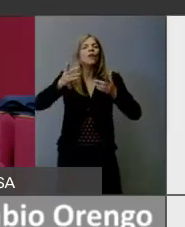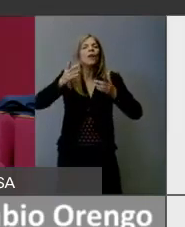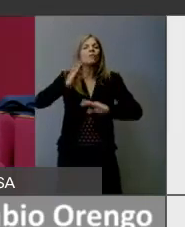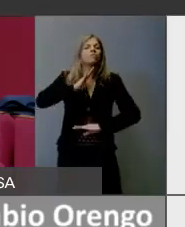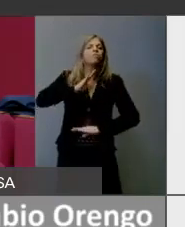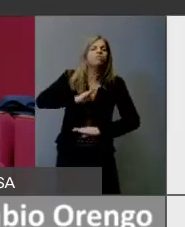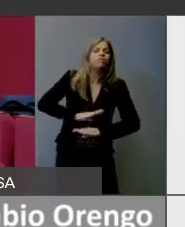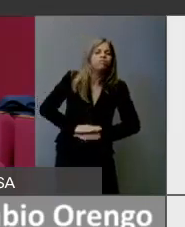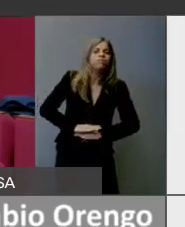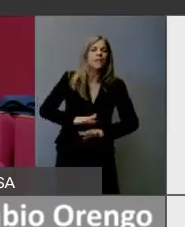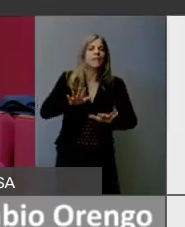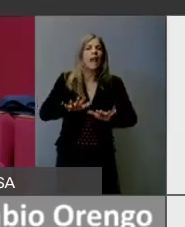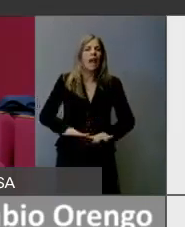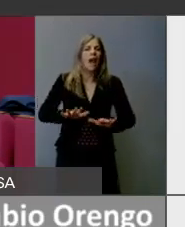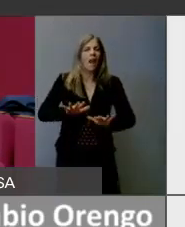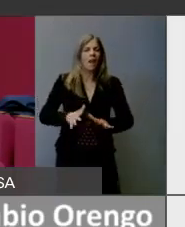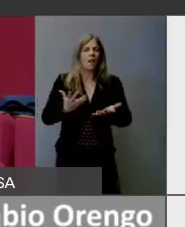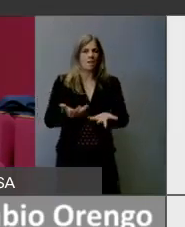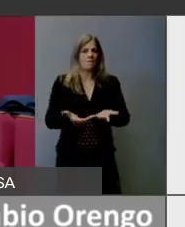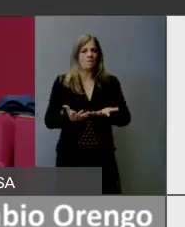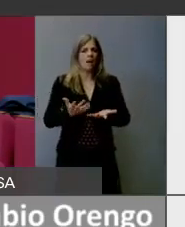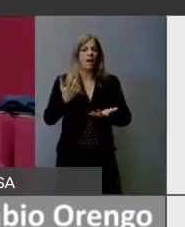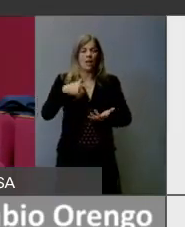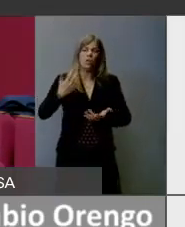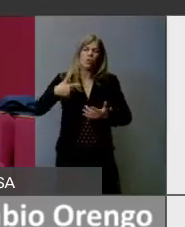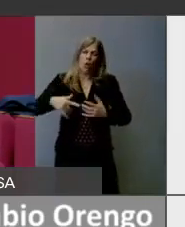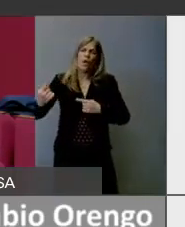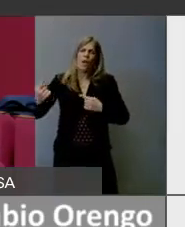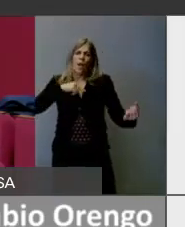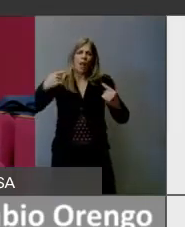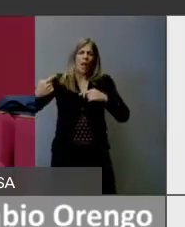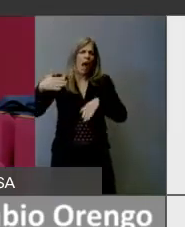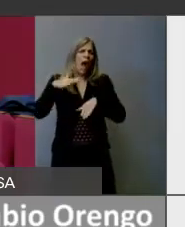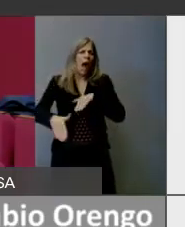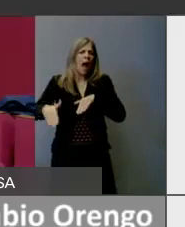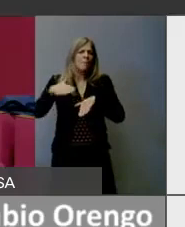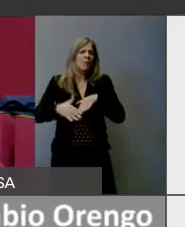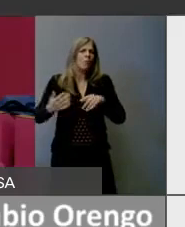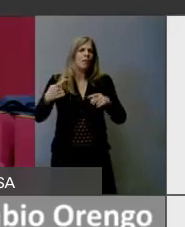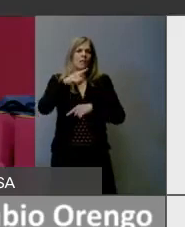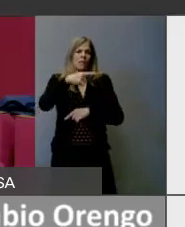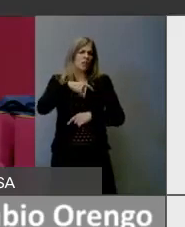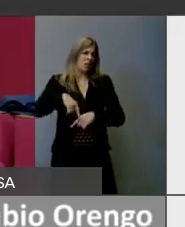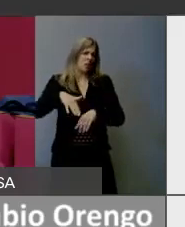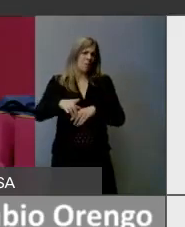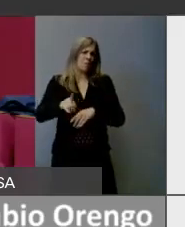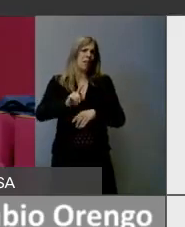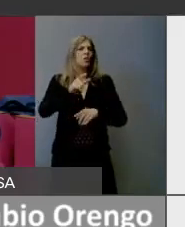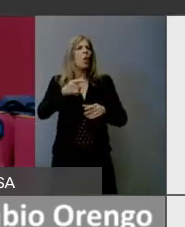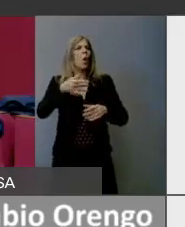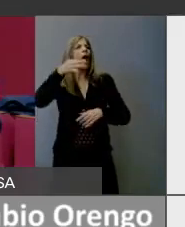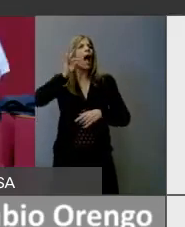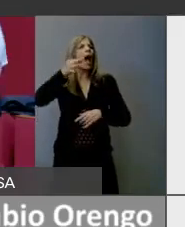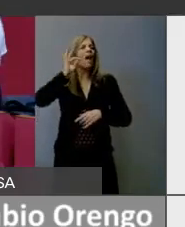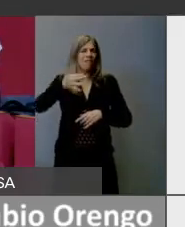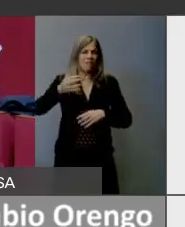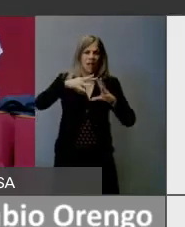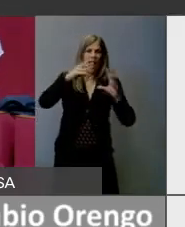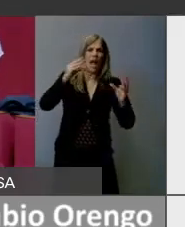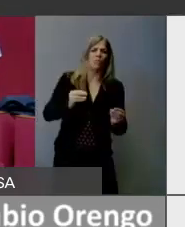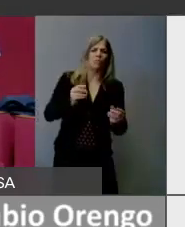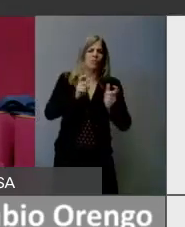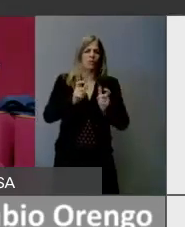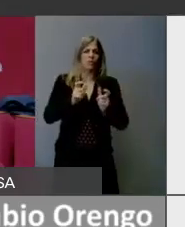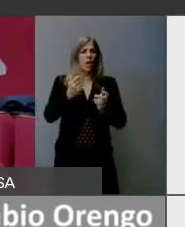dialogo, a differenza del vostro sindaco che lo fa nei bar e nelle caffetterie. Questo è il documento, non l'ho fatto